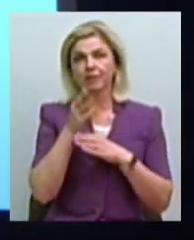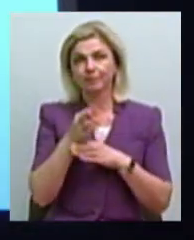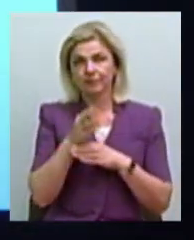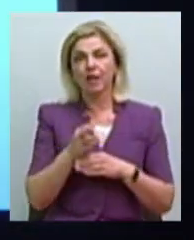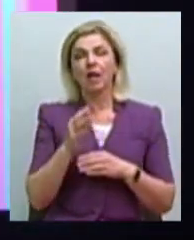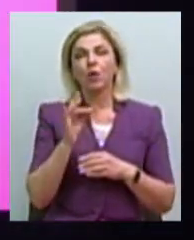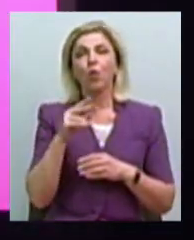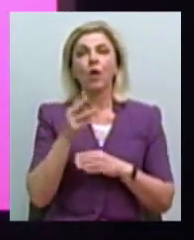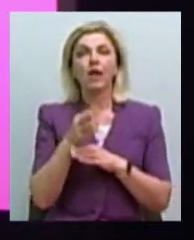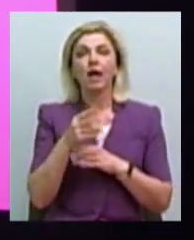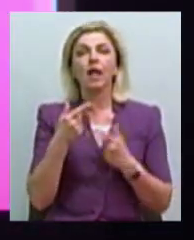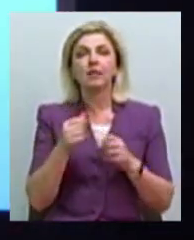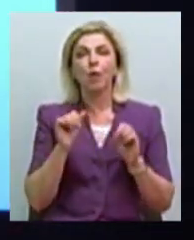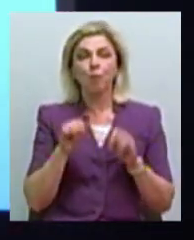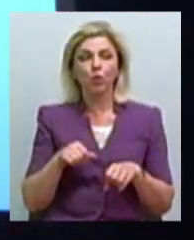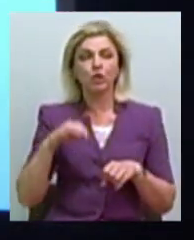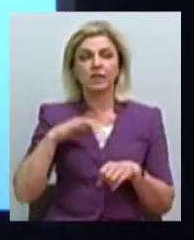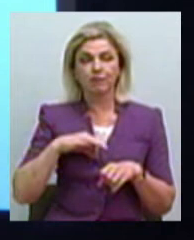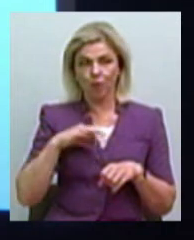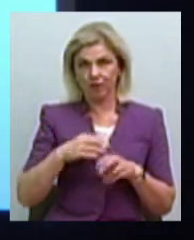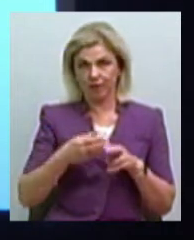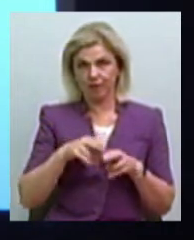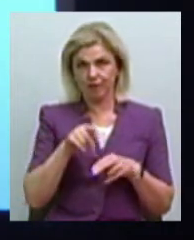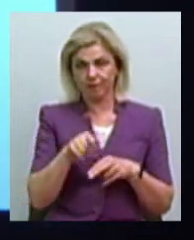наведені приклади, де можна принтити лого.